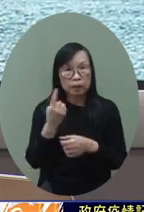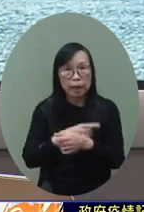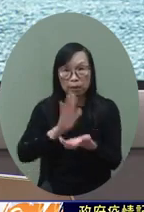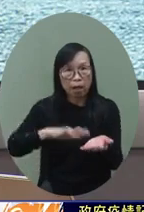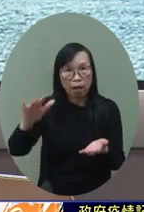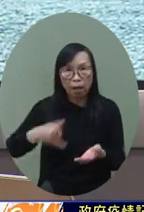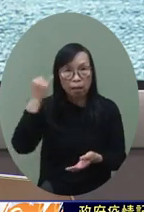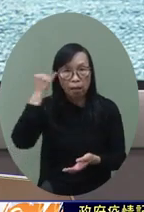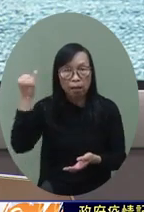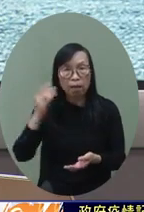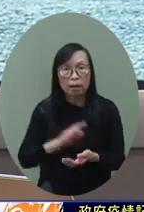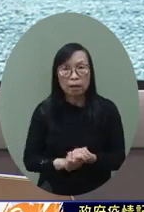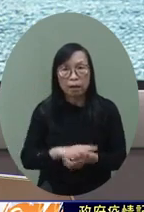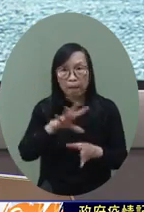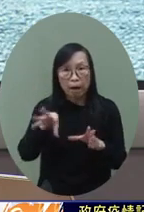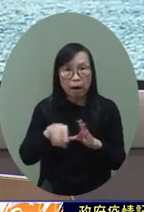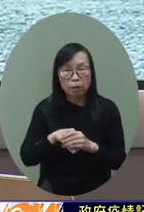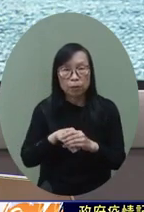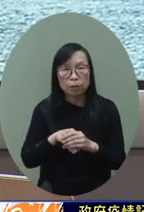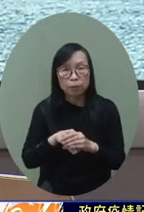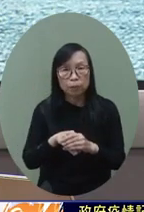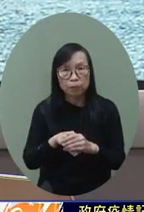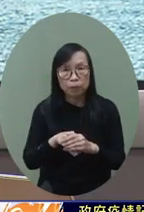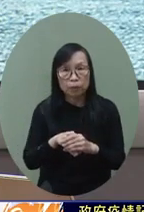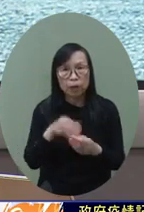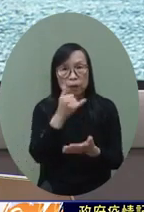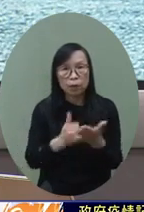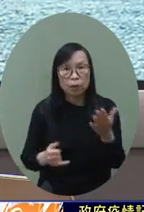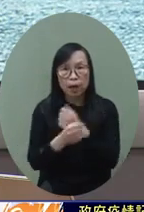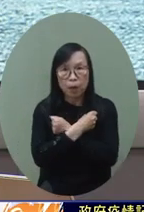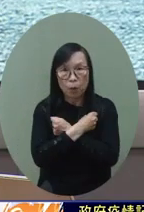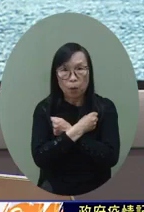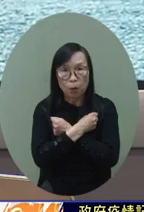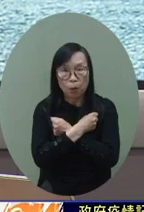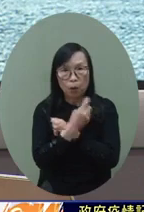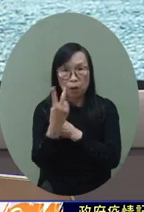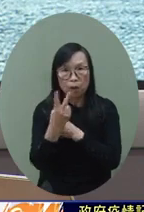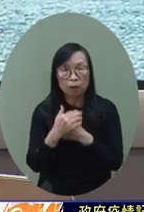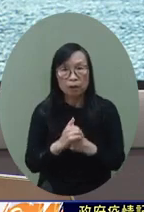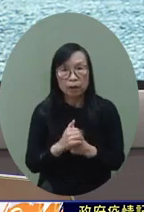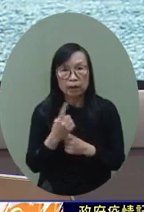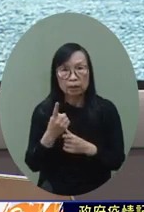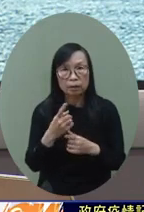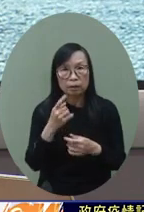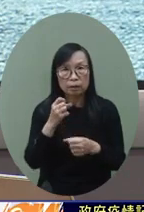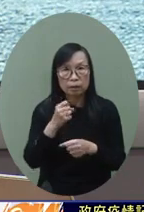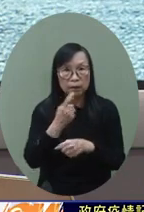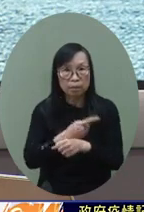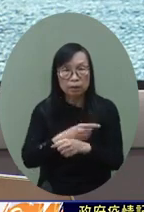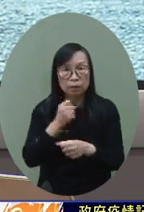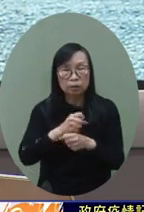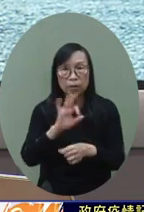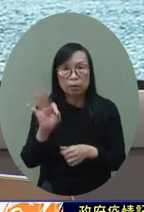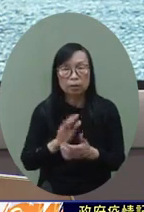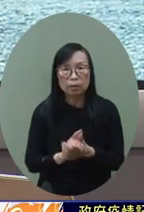到源頭嘅個案咧，就包括咗一啲退休人士啦，兩位退休人士啦，一位暫時冇工作啦，一